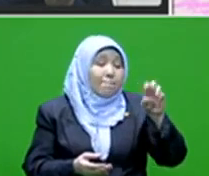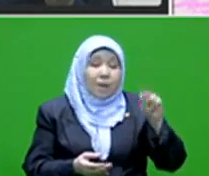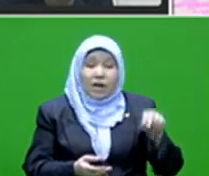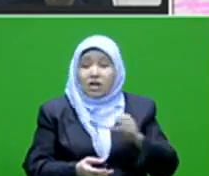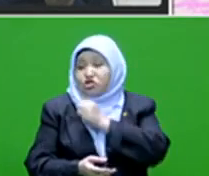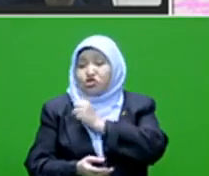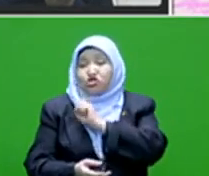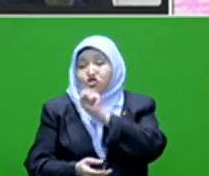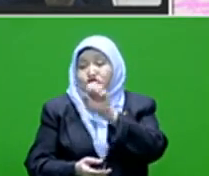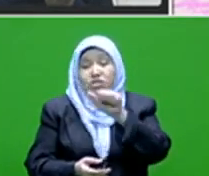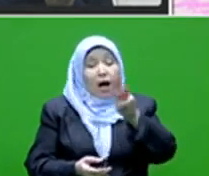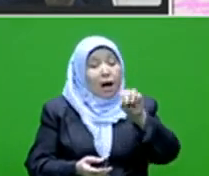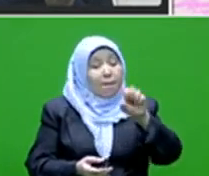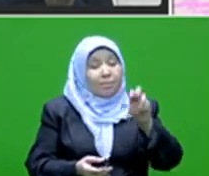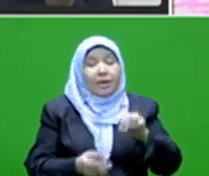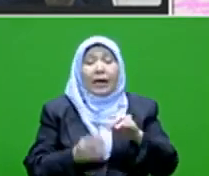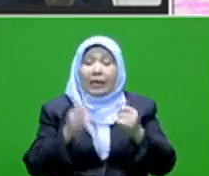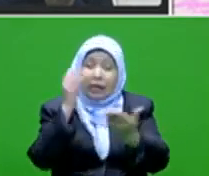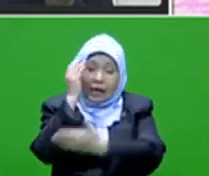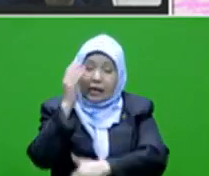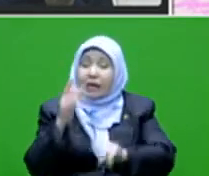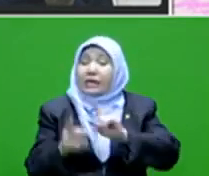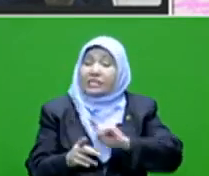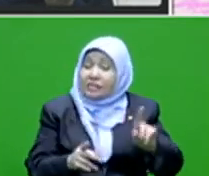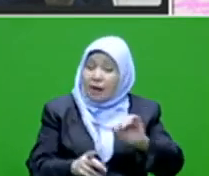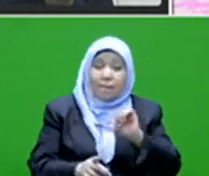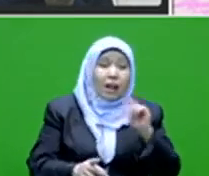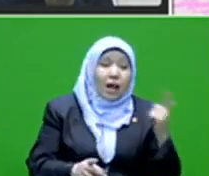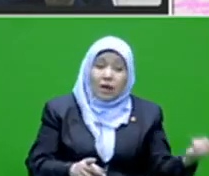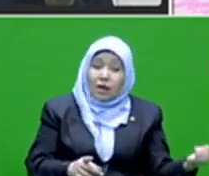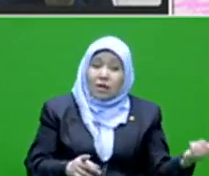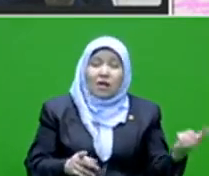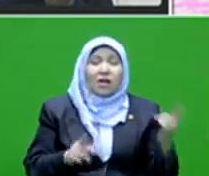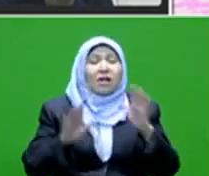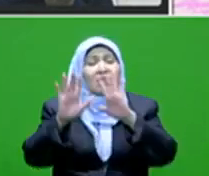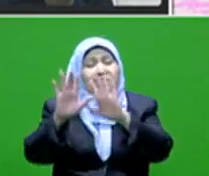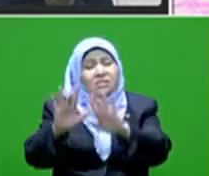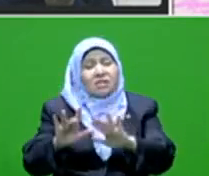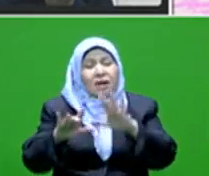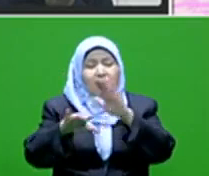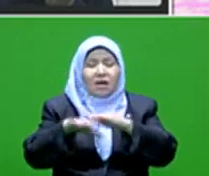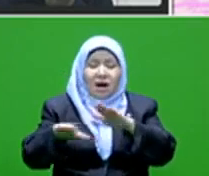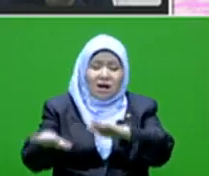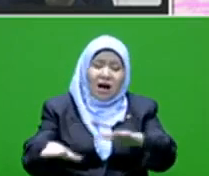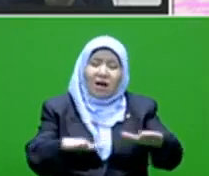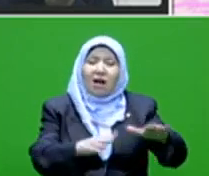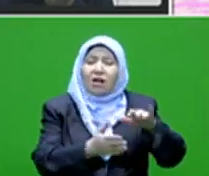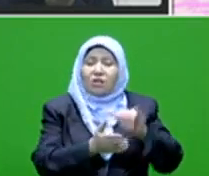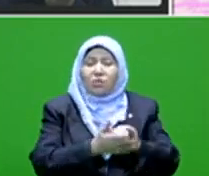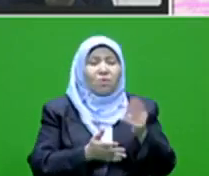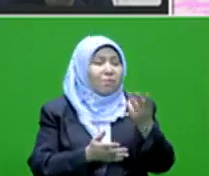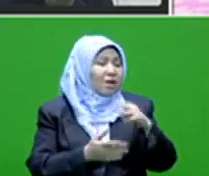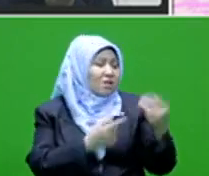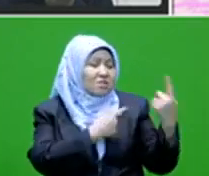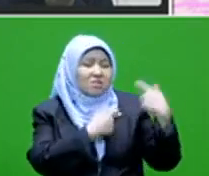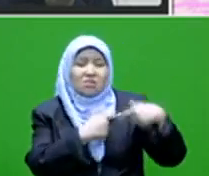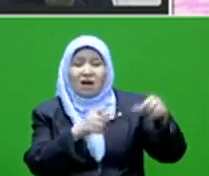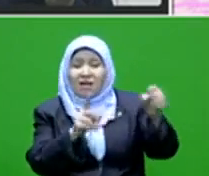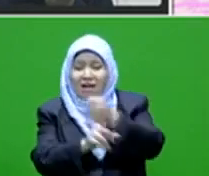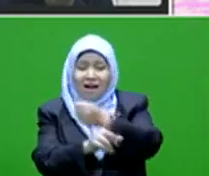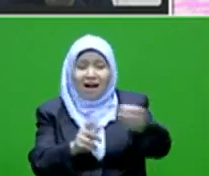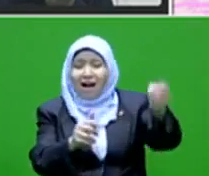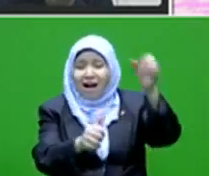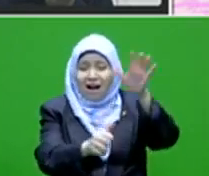Syam dan negara-negara Islam yang lainnya. Kesian kepada anak-anak itu, ya Allah. Mereka sedang dianiaya